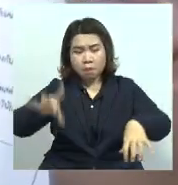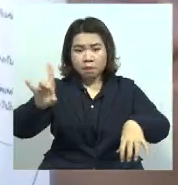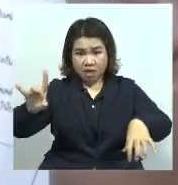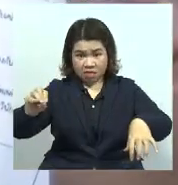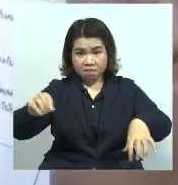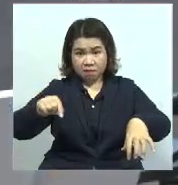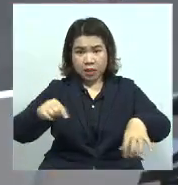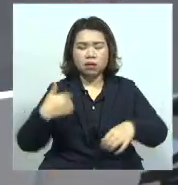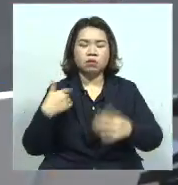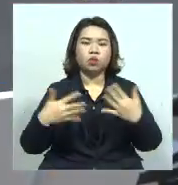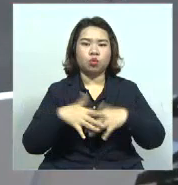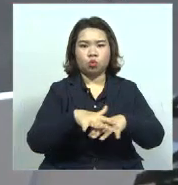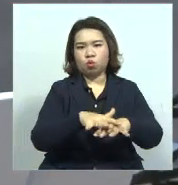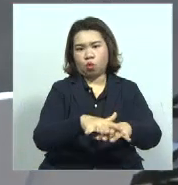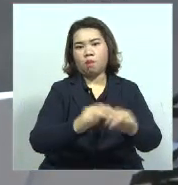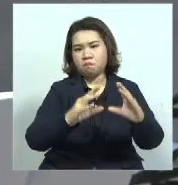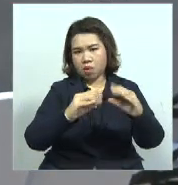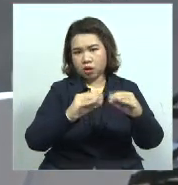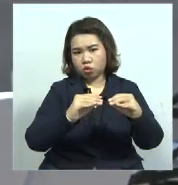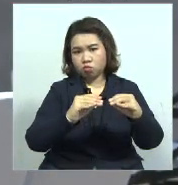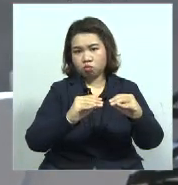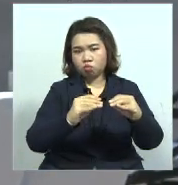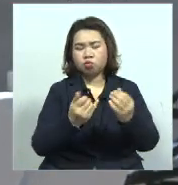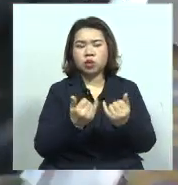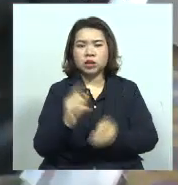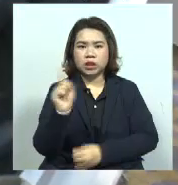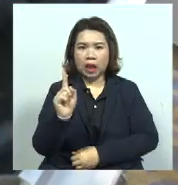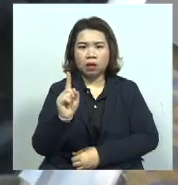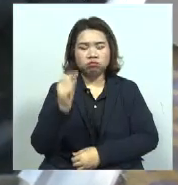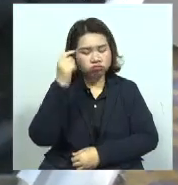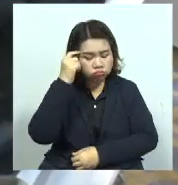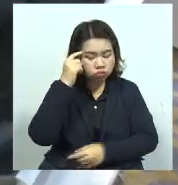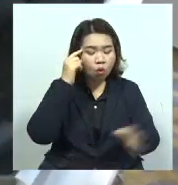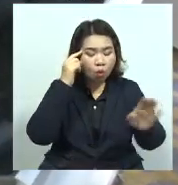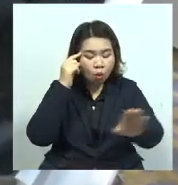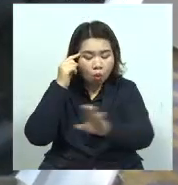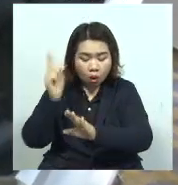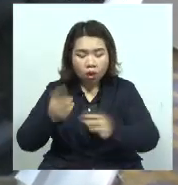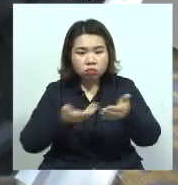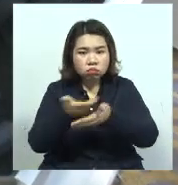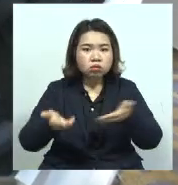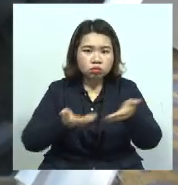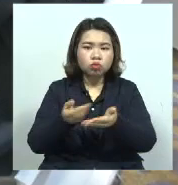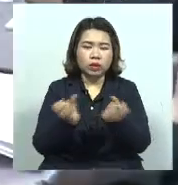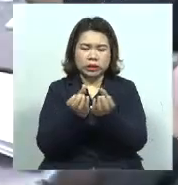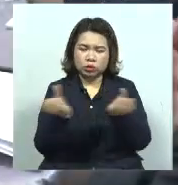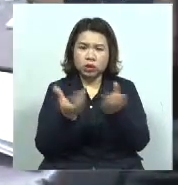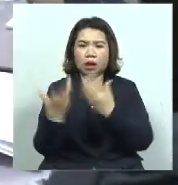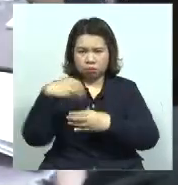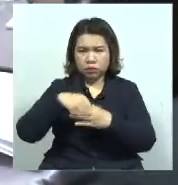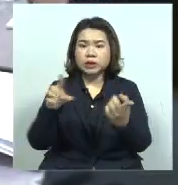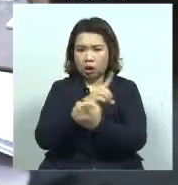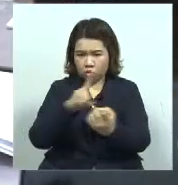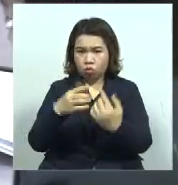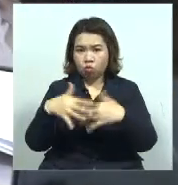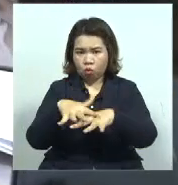มาเข้าร่วมการประชุมเชิงปฏิบัติการครั้งนี้นะครับเพื่อระดมความคิดเห็นในการขับเคลื่อนสังคมคุณธรรมร่วมกันโดยแบ่งองค์